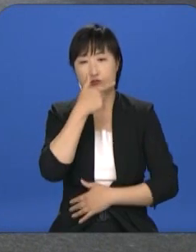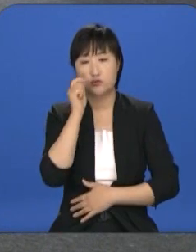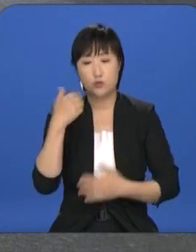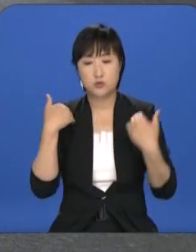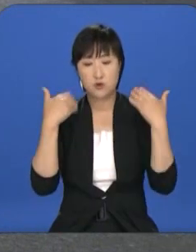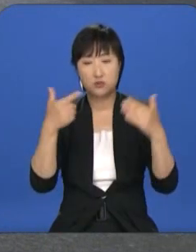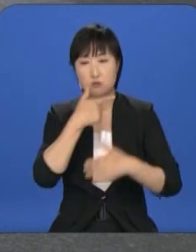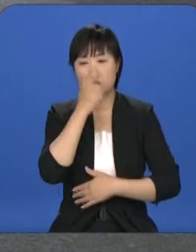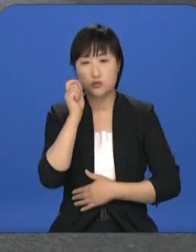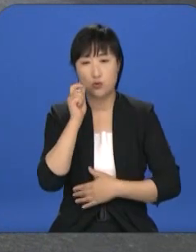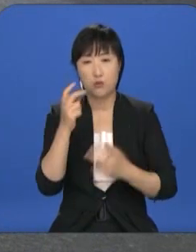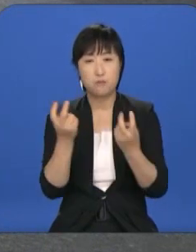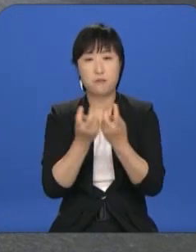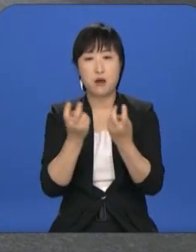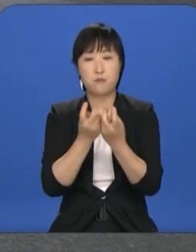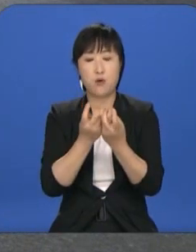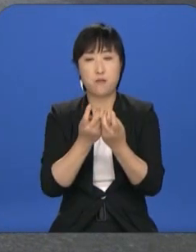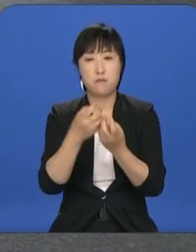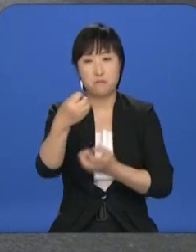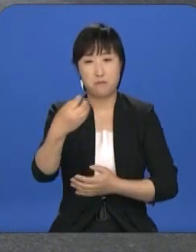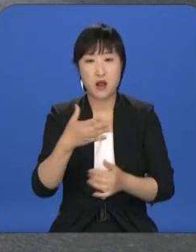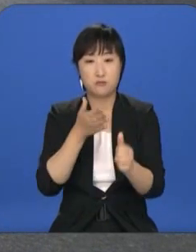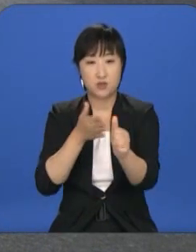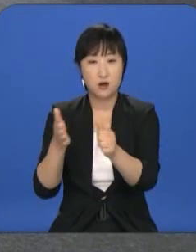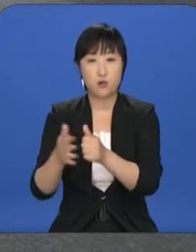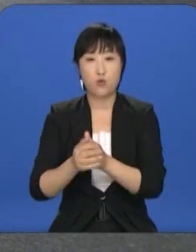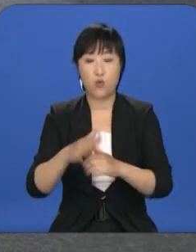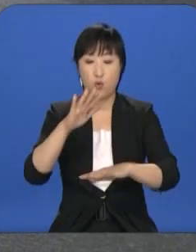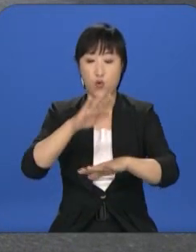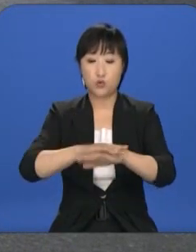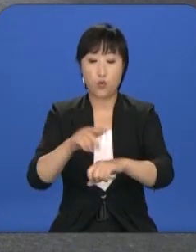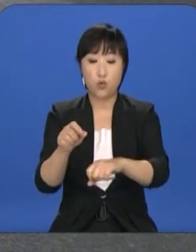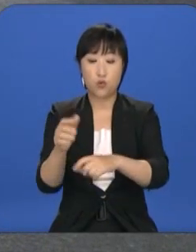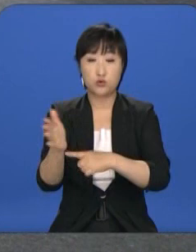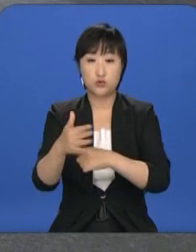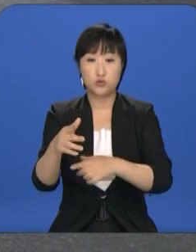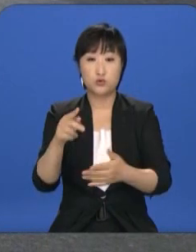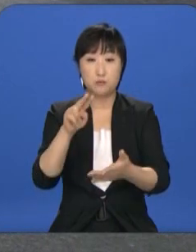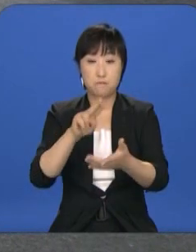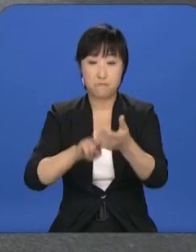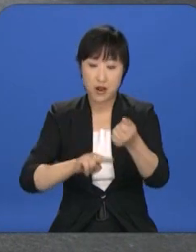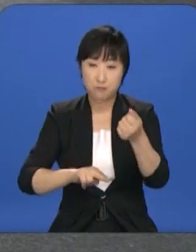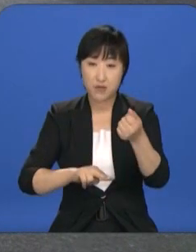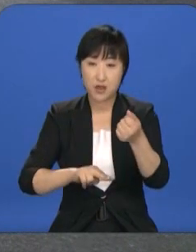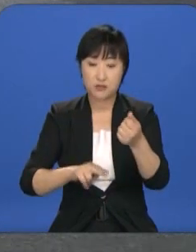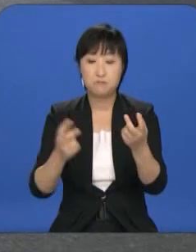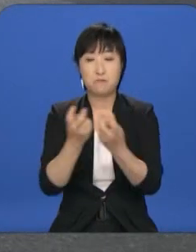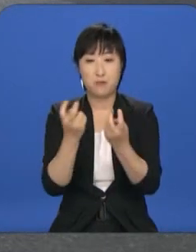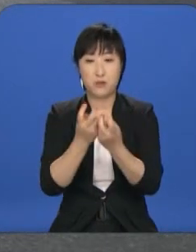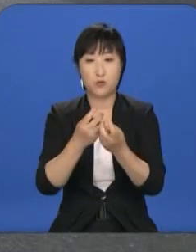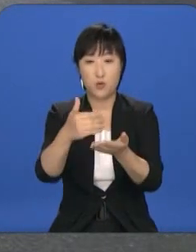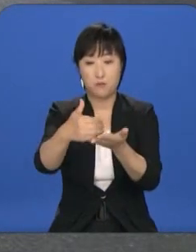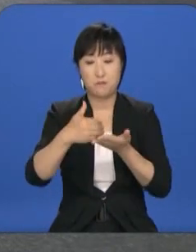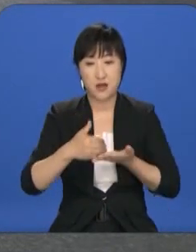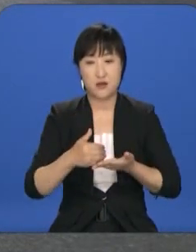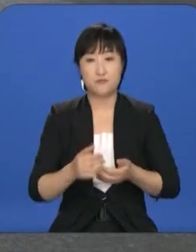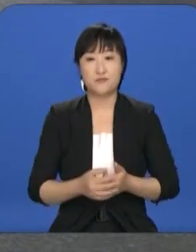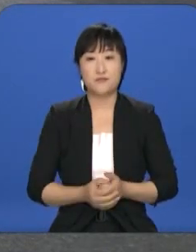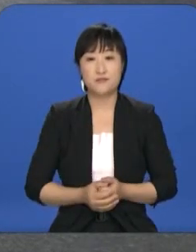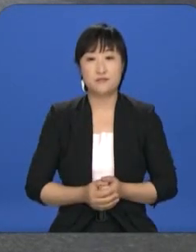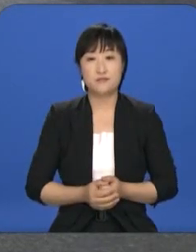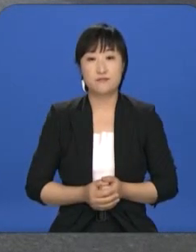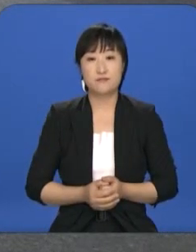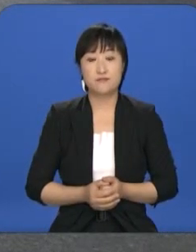부족의 문제점을 해결할 수 있는 방법을 말씀해 주시고 진도 농수특산물 판로 개척을 위한 구체적인 방안도 제시해 주시기